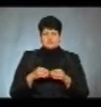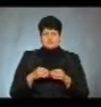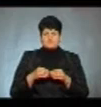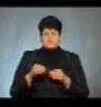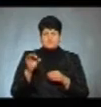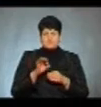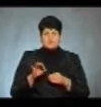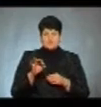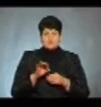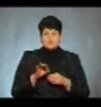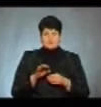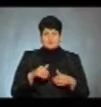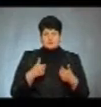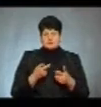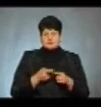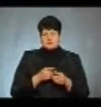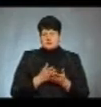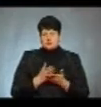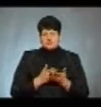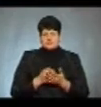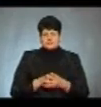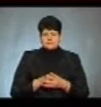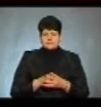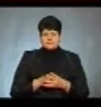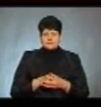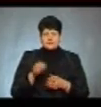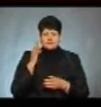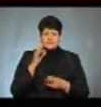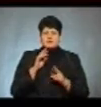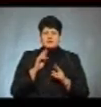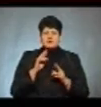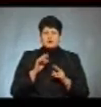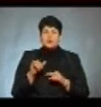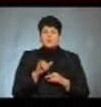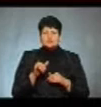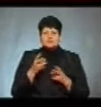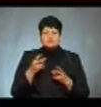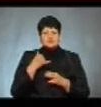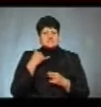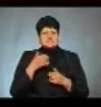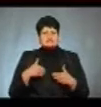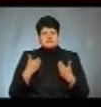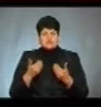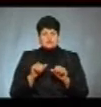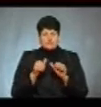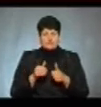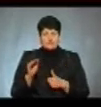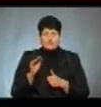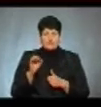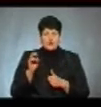з сім'єю про надання таких послуг. І нагадайте, як відповідно, куди потрібно звертатися, щоб оформити